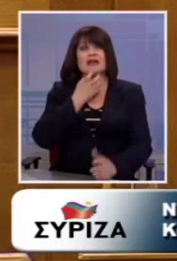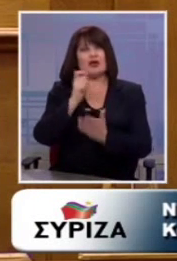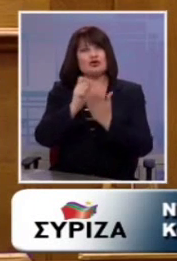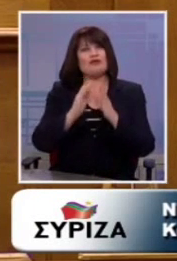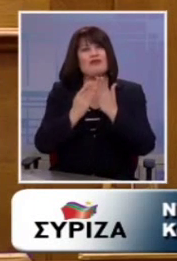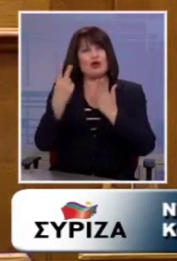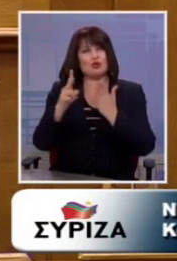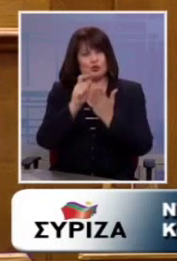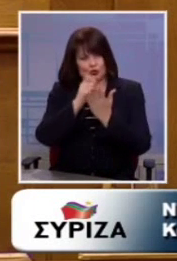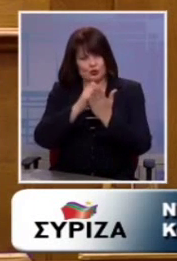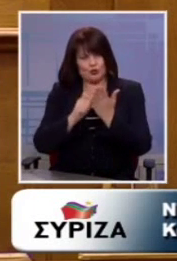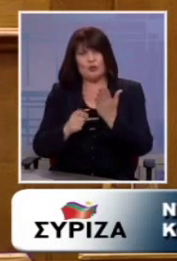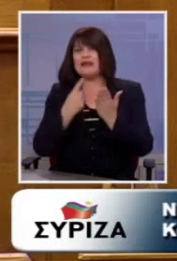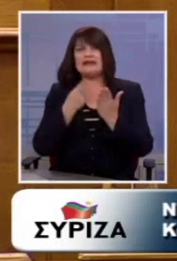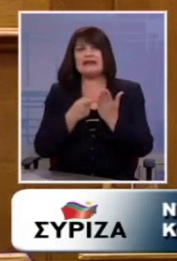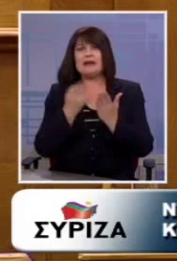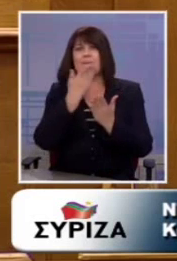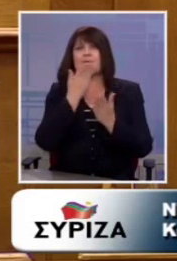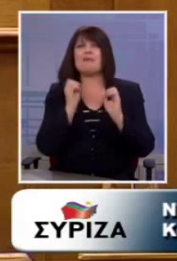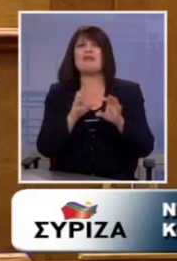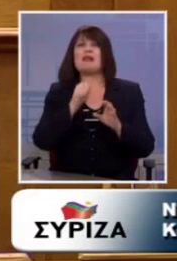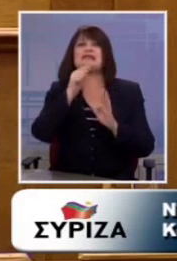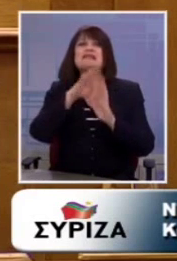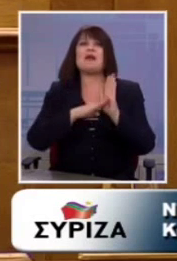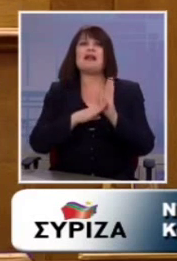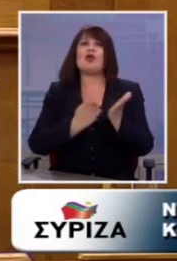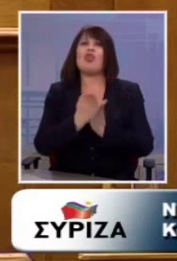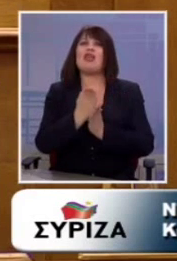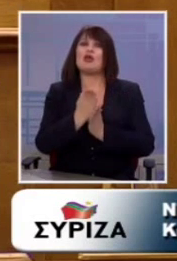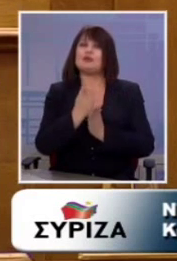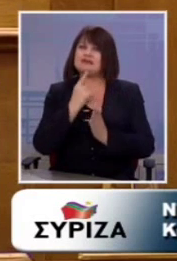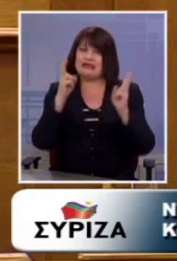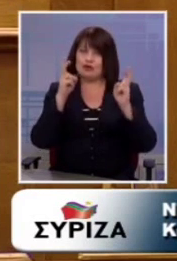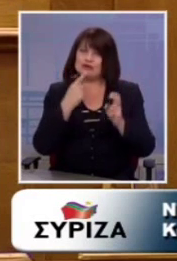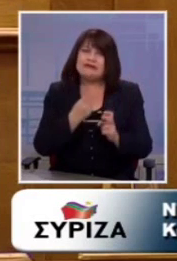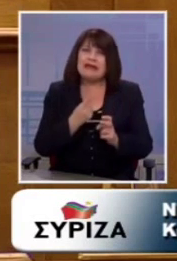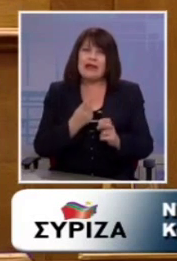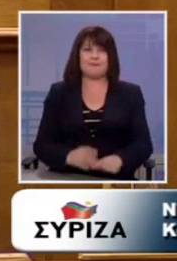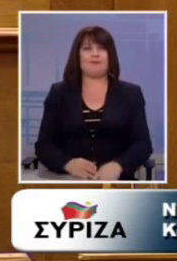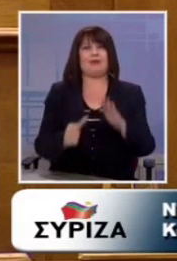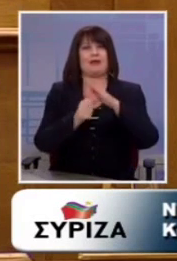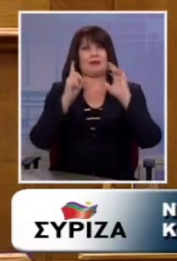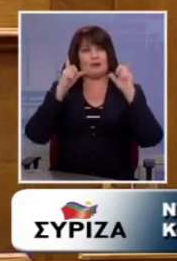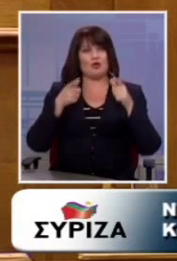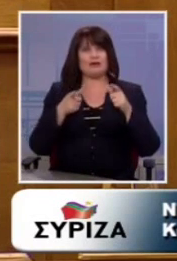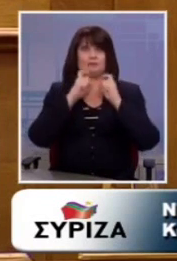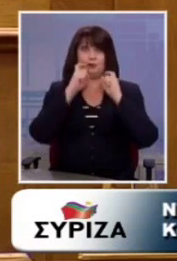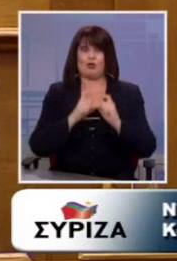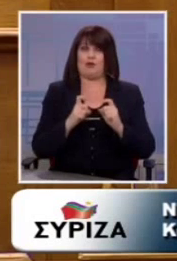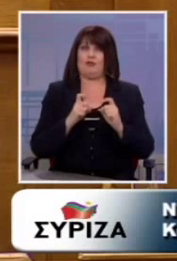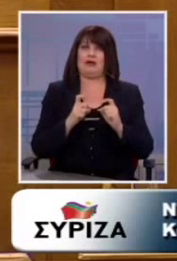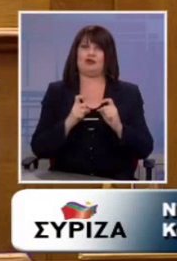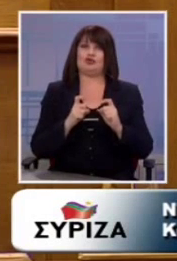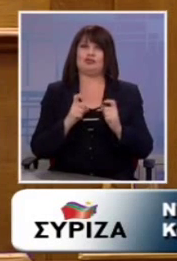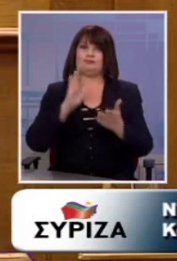στο σύγγραμμά του Μαθήματα Συνταγματικού Δικαίου γράφει: ο πρόεδρος της Δημοκρατίας είναι υποχρεωμένος